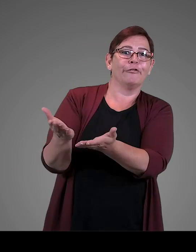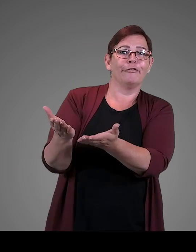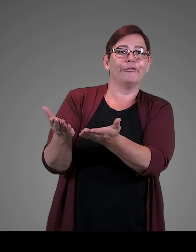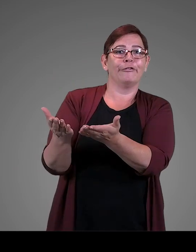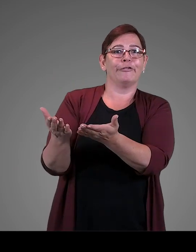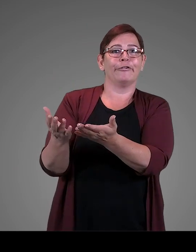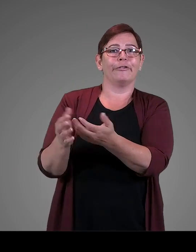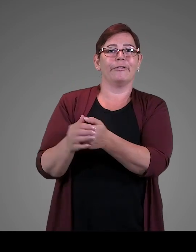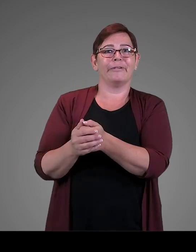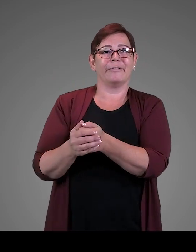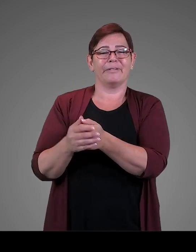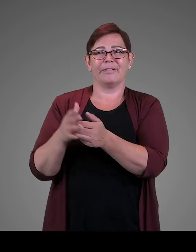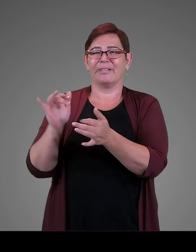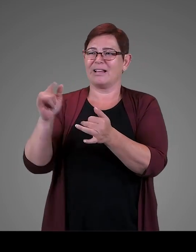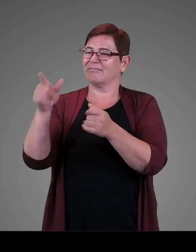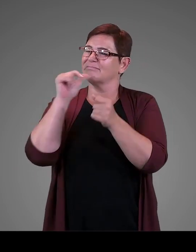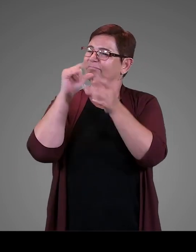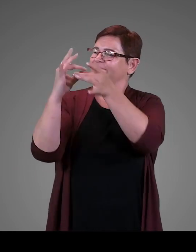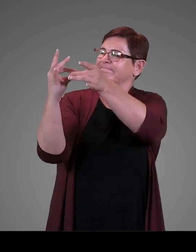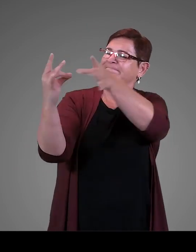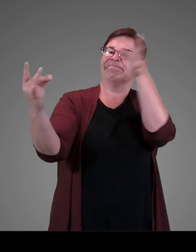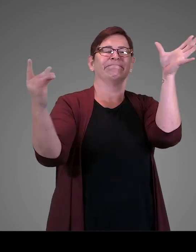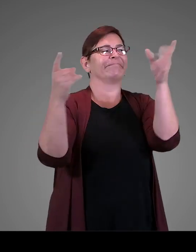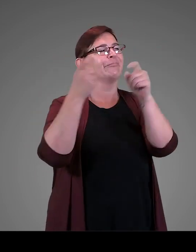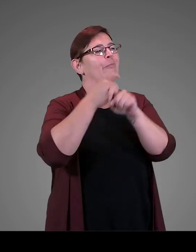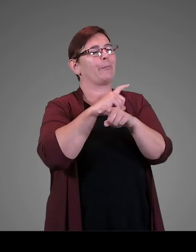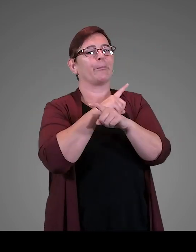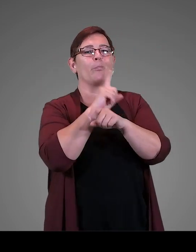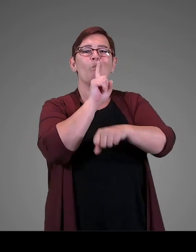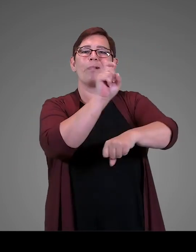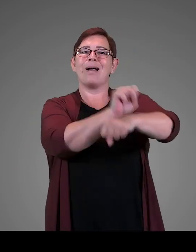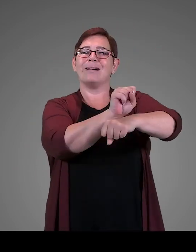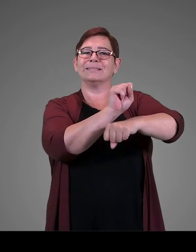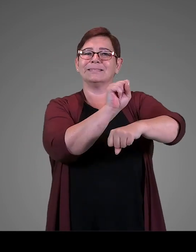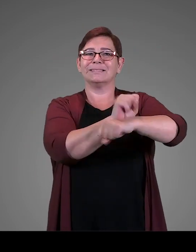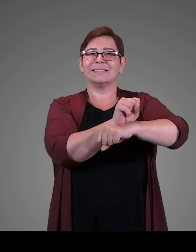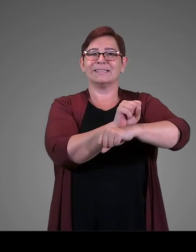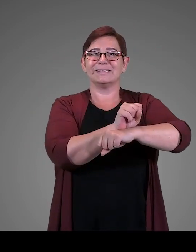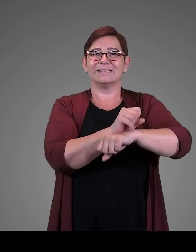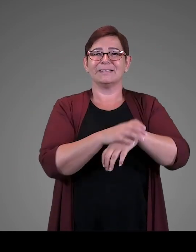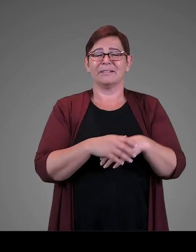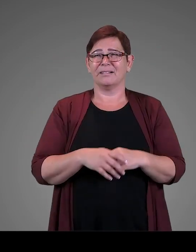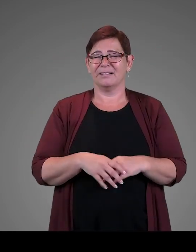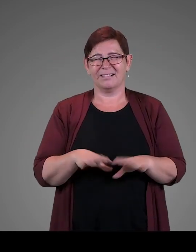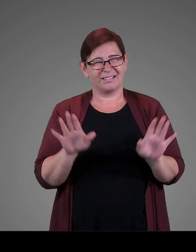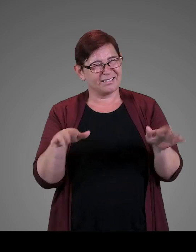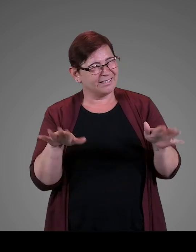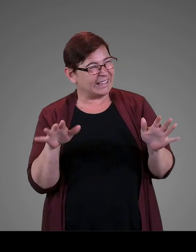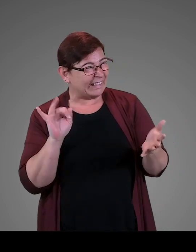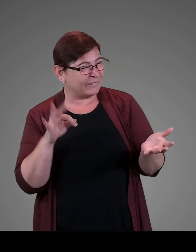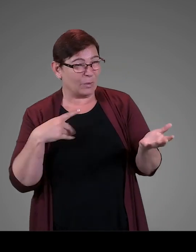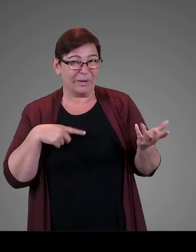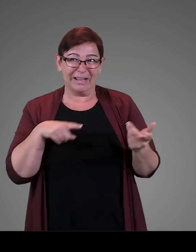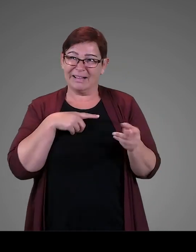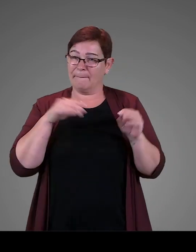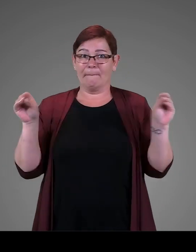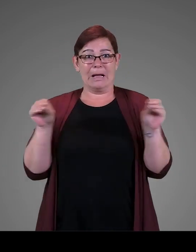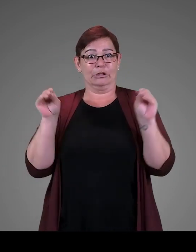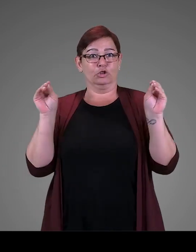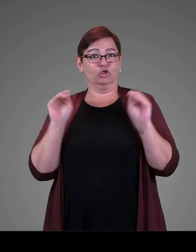complètement en porte-à-faux avec la réalité, puis toutes les